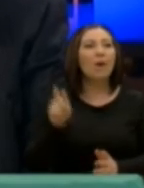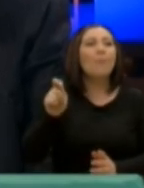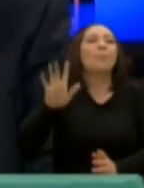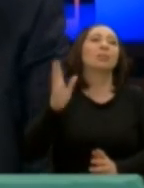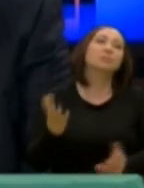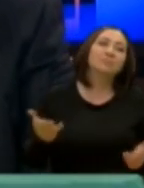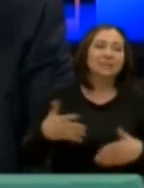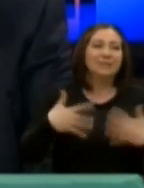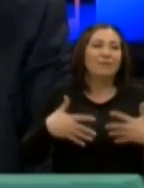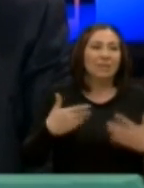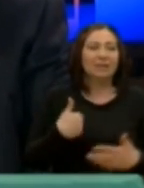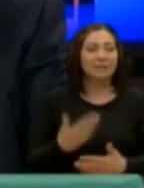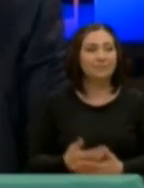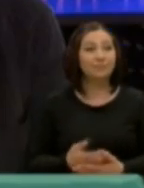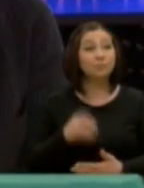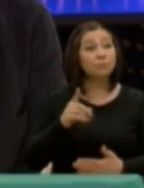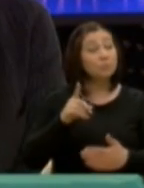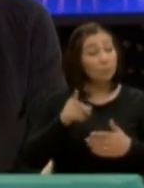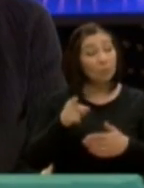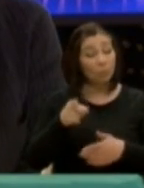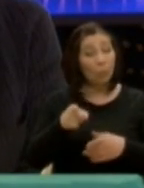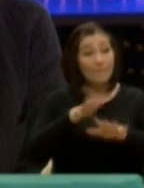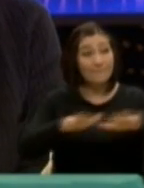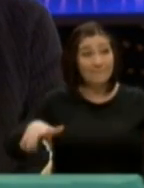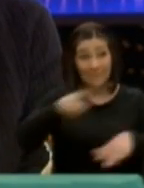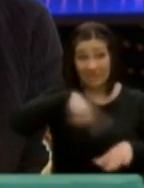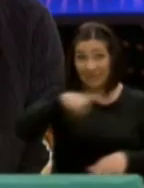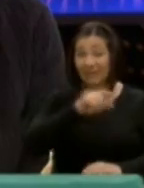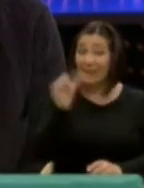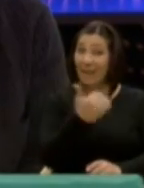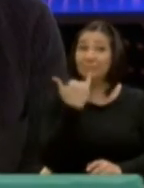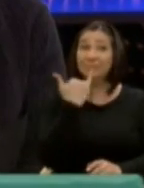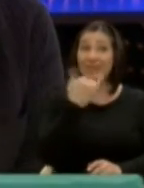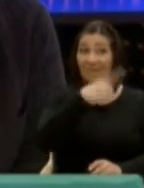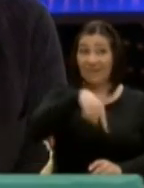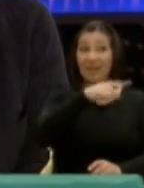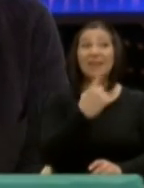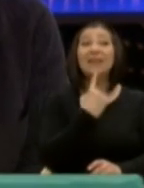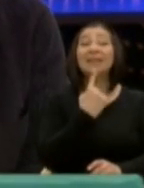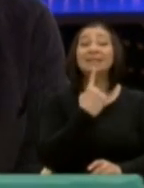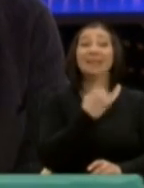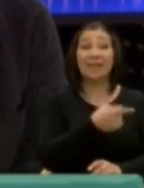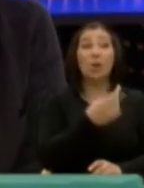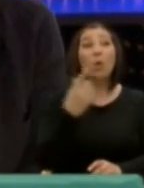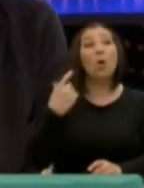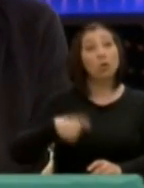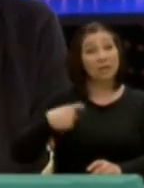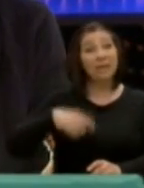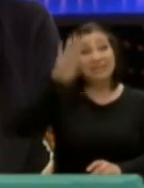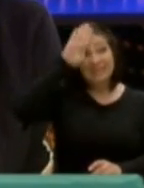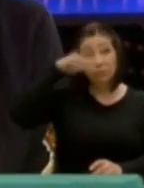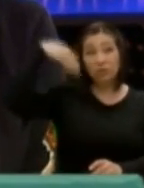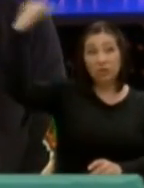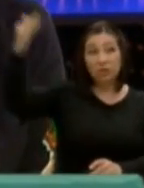da başka bir zaman da sevindik. Çünkü bu yine bu masadaki değerli konuklarımızın lezzetlerini çünkü özellikle İstanbul